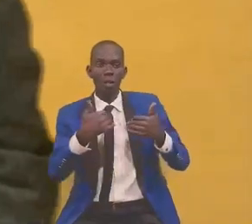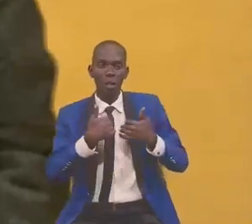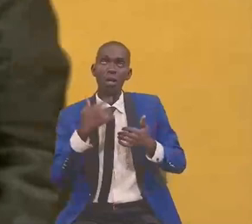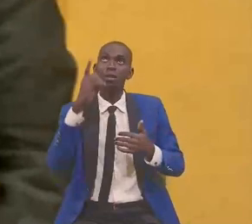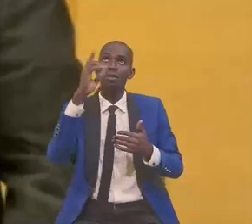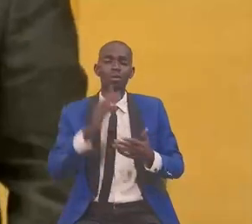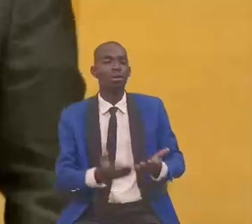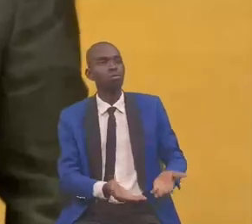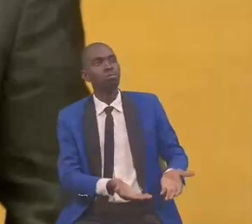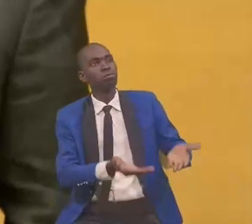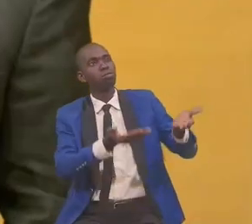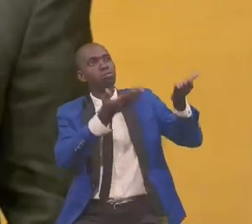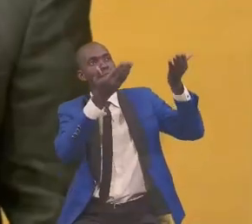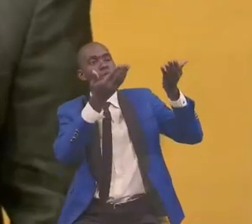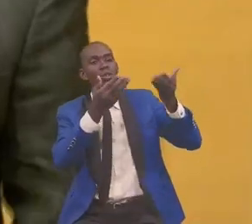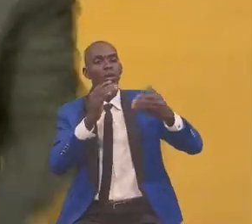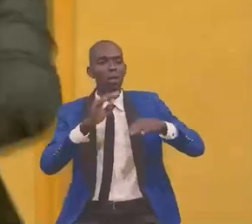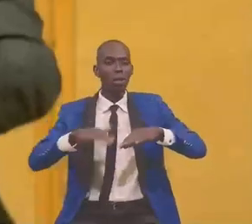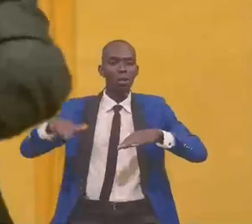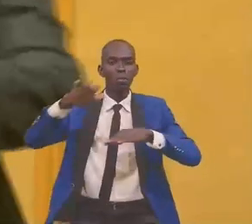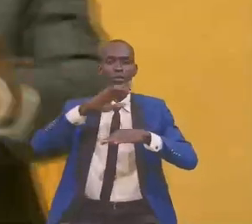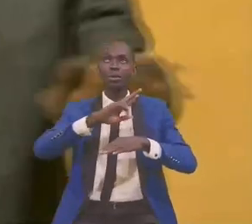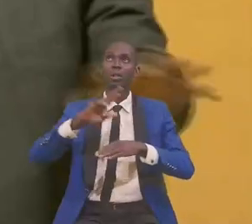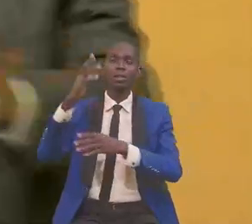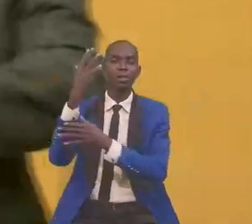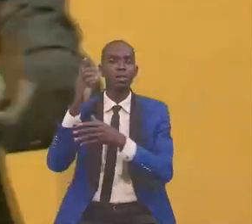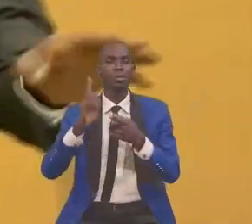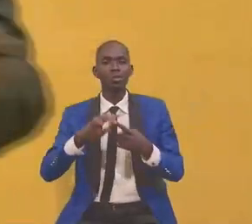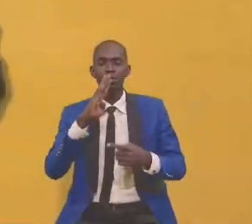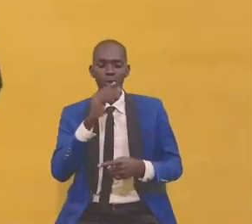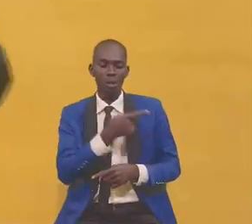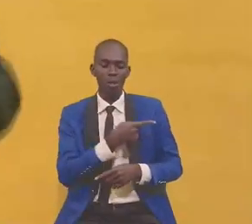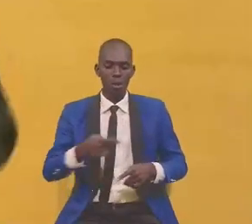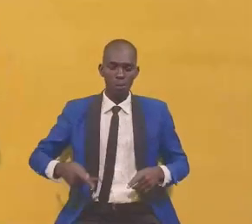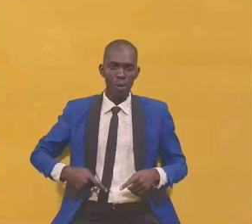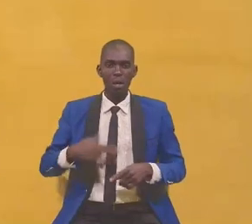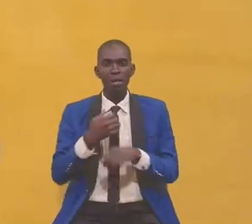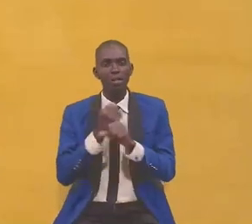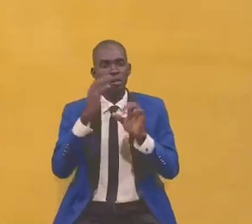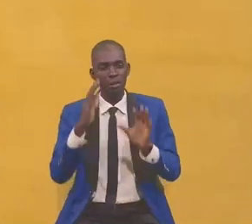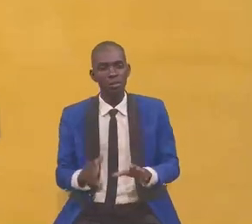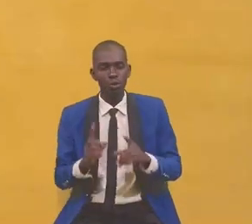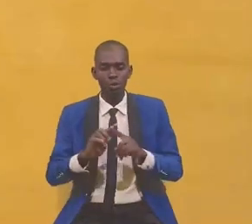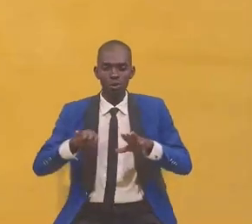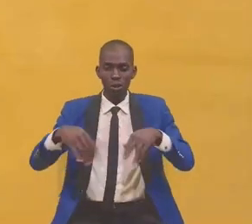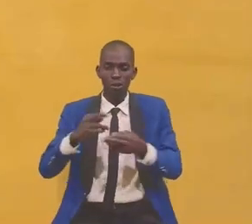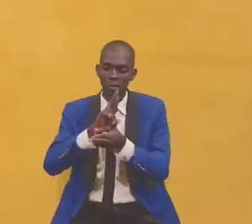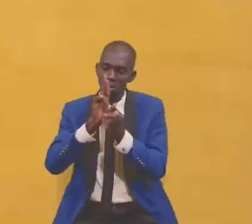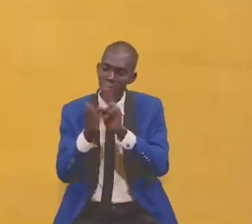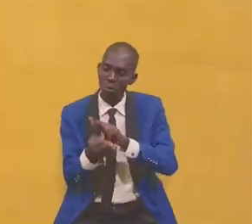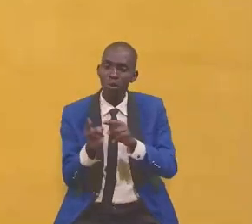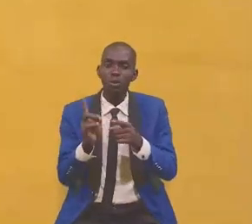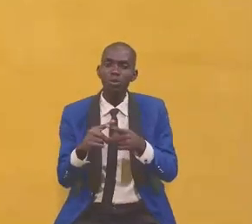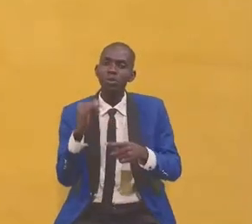comme prince et sauveur pour donner à Israël la repentance. Israël, la nation